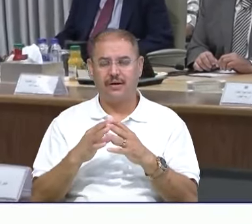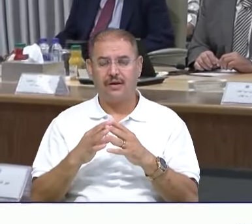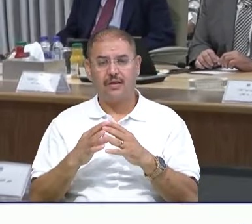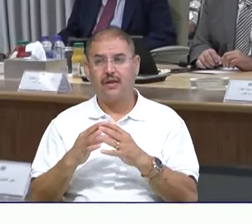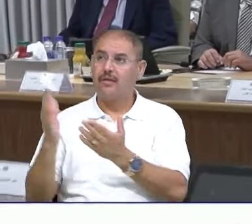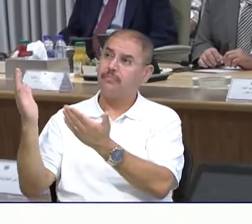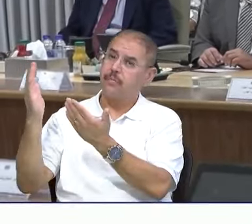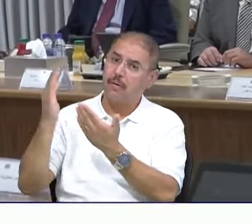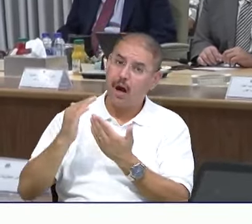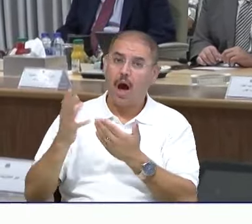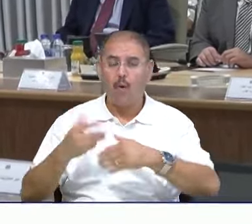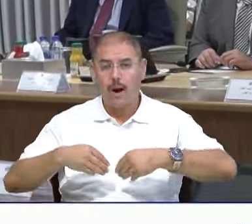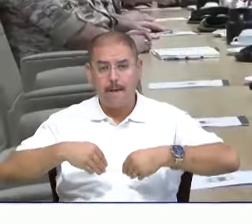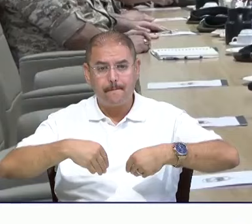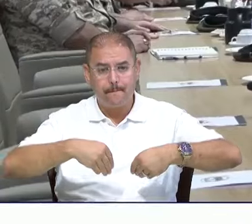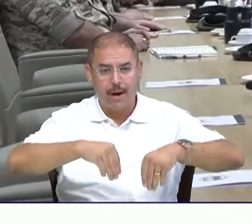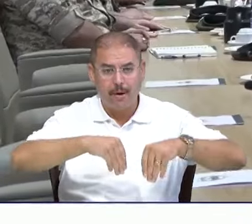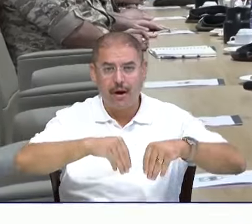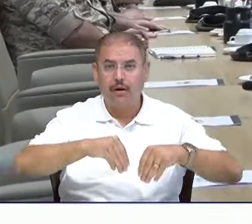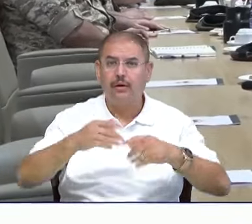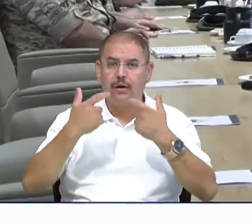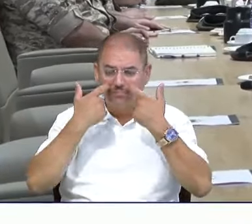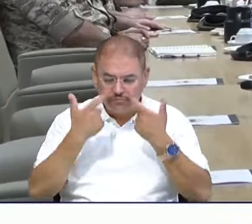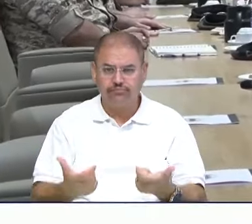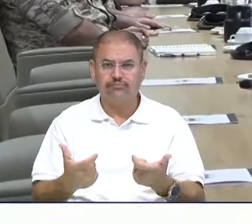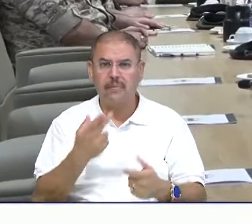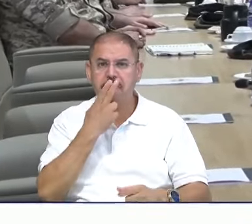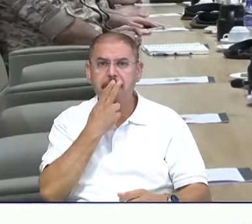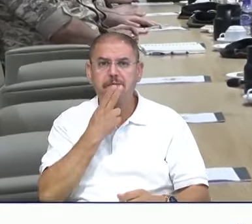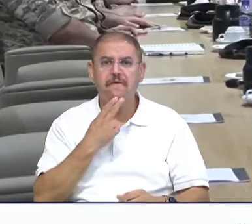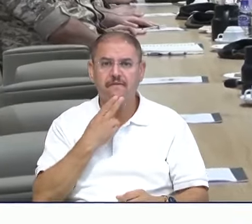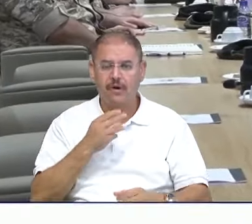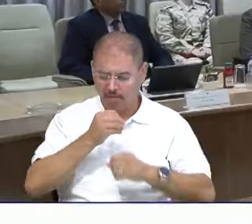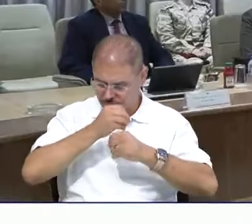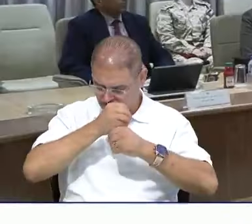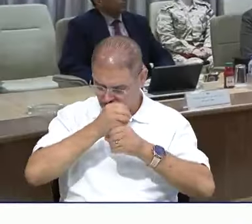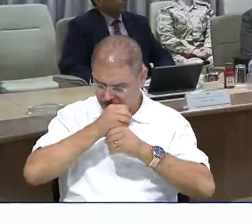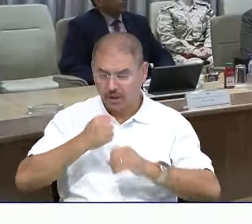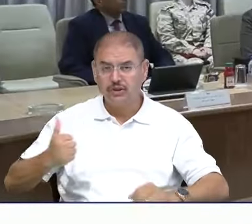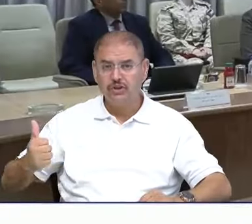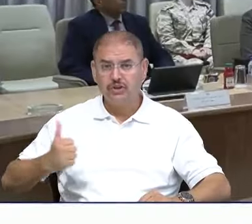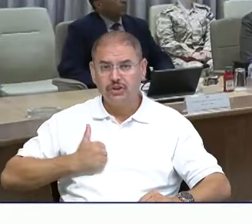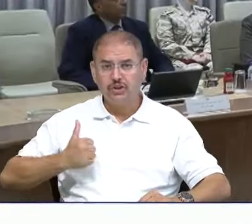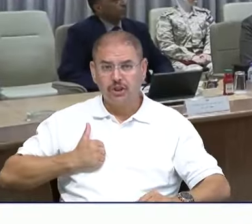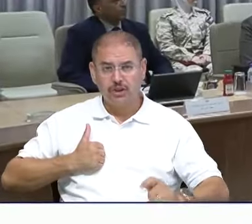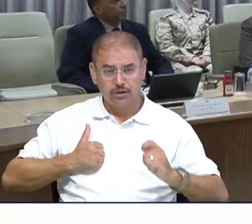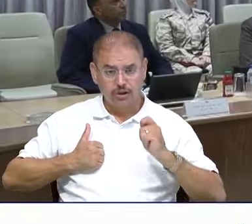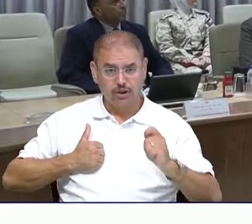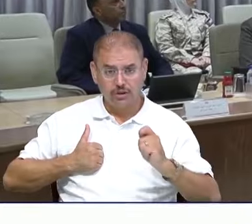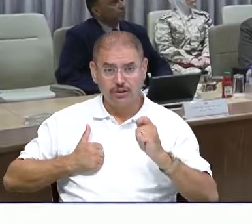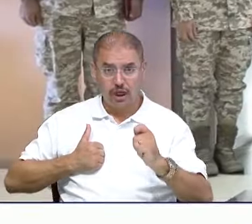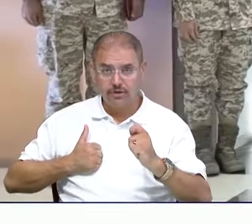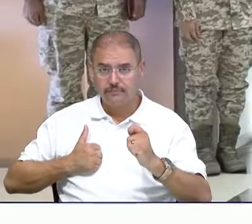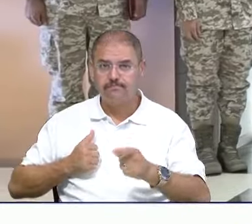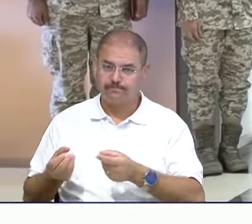قبل وزاره البيئه والقوات المسلحه ممثله بالمختبرات العسكريه لمرا قبه الجوده ووضع